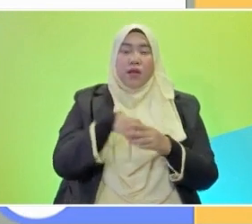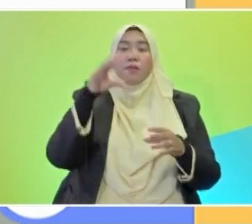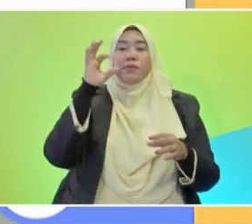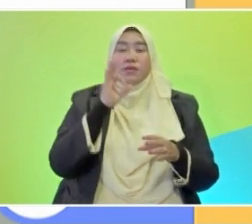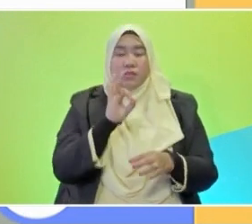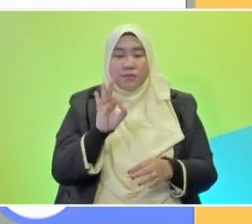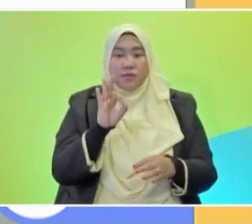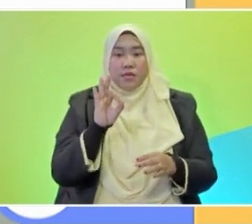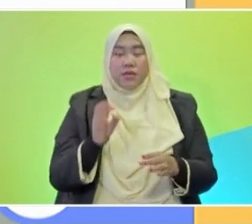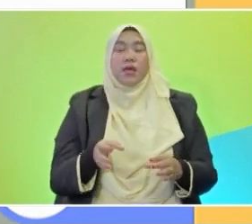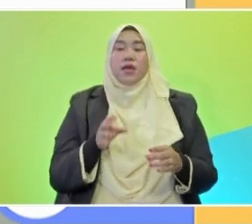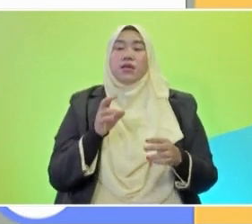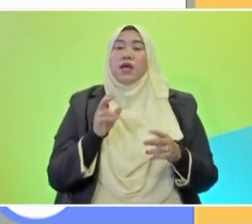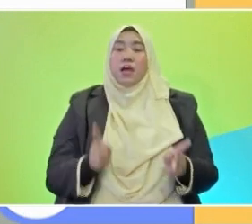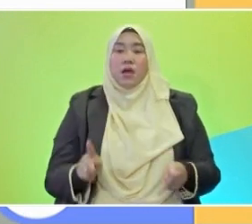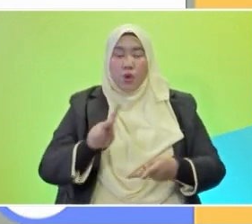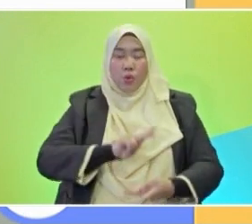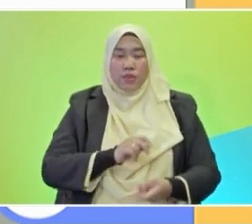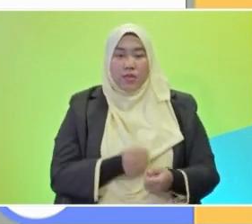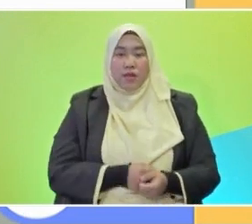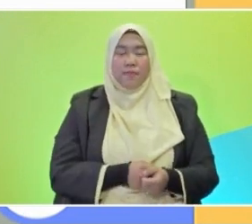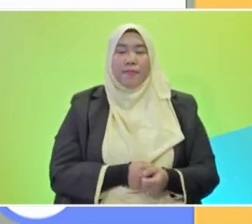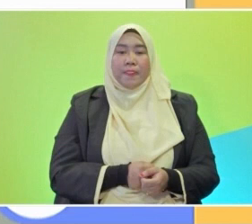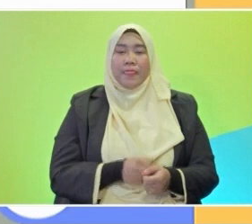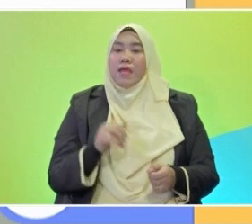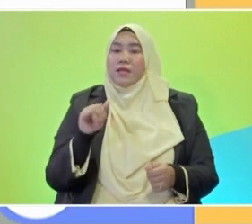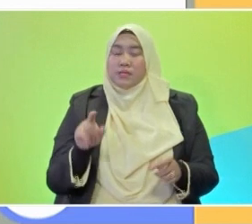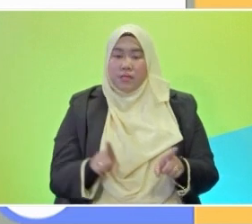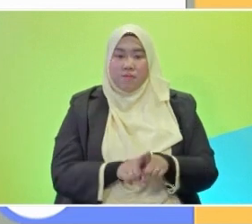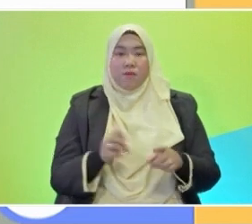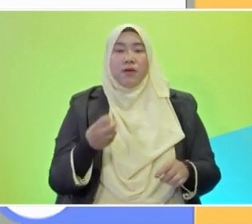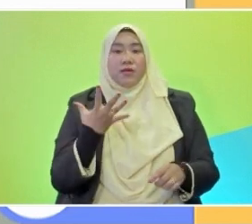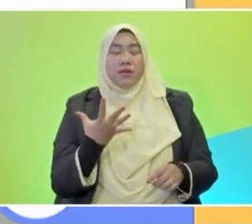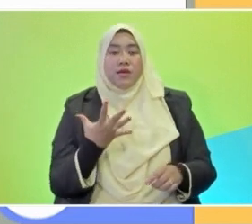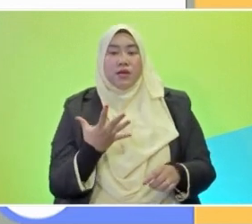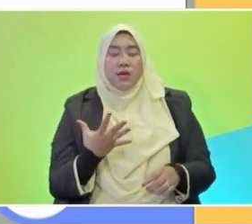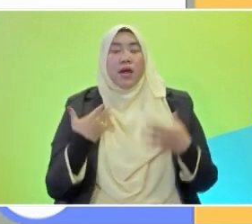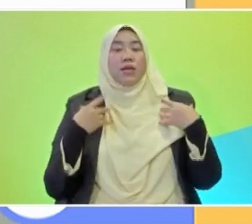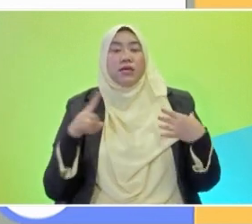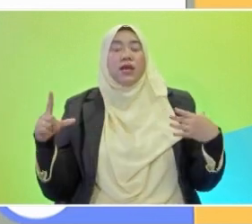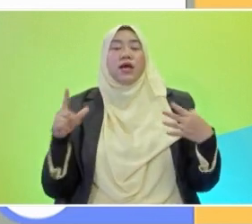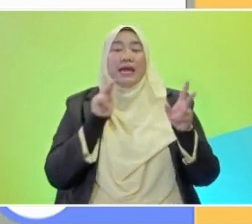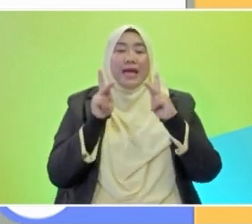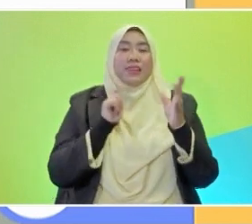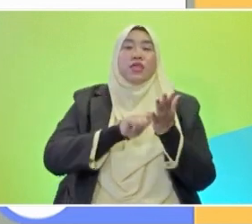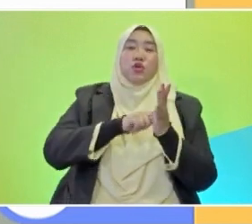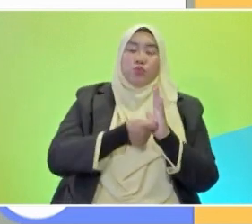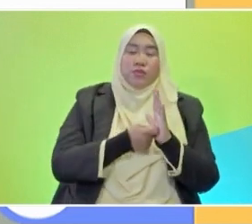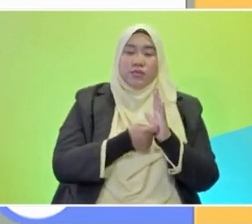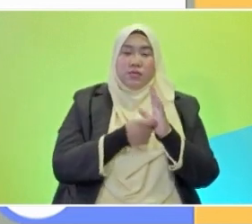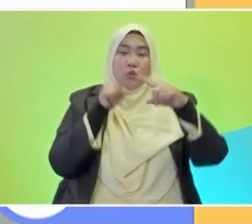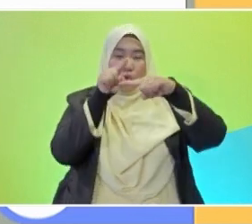ada kata yang sama banyak situ Itu adalah antara perkataan yang kita Panggil sebagai kata kunci untuk operasi bahagia